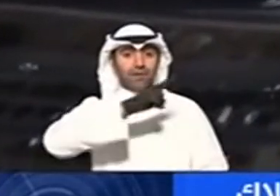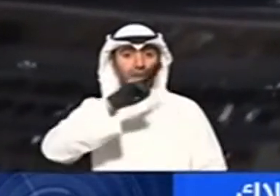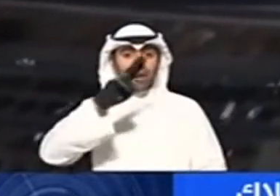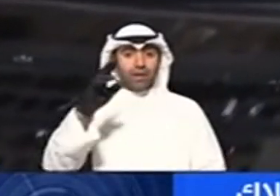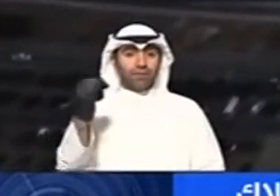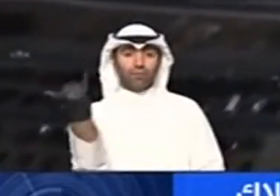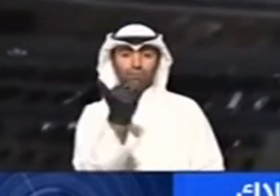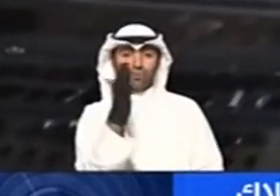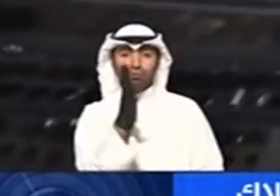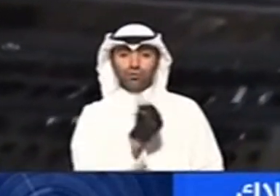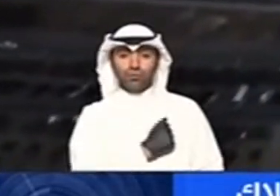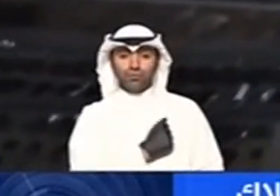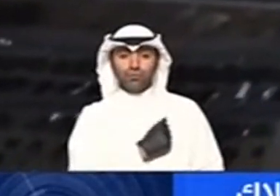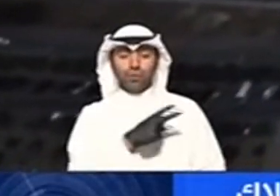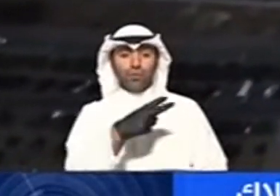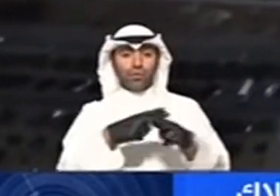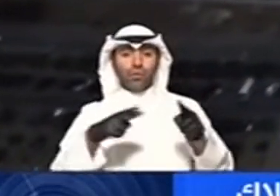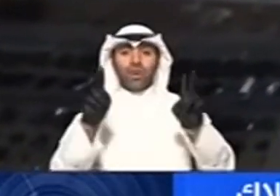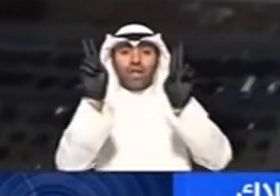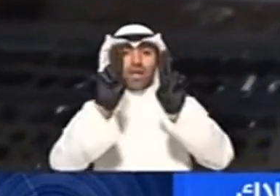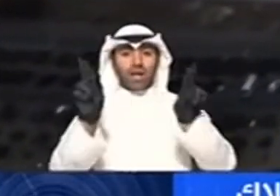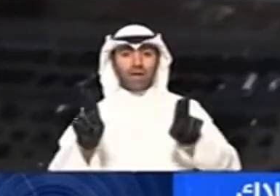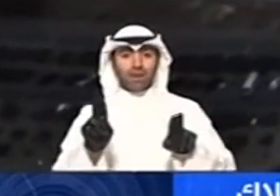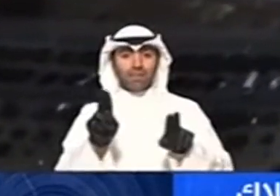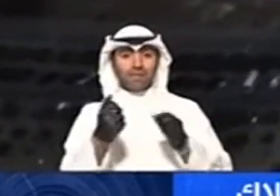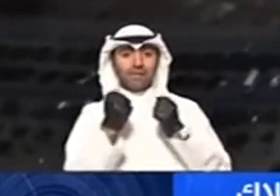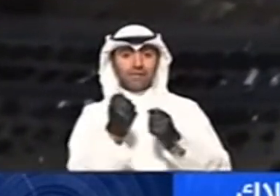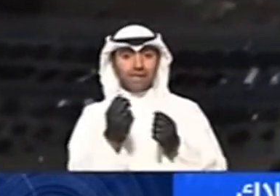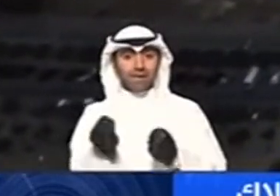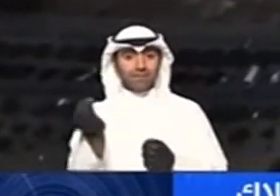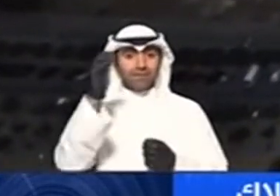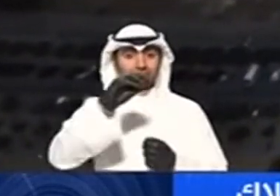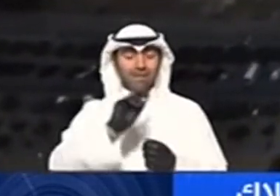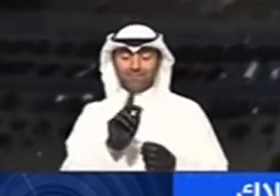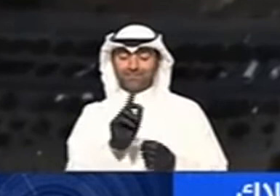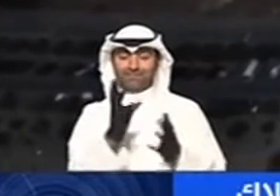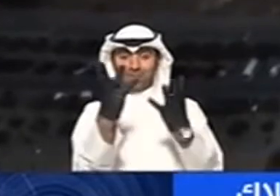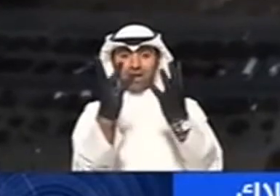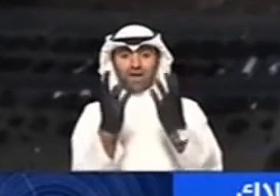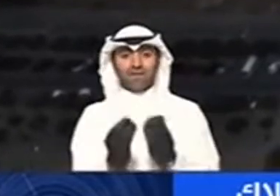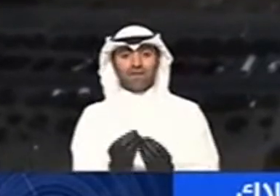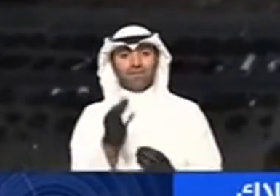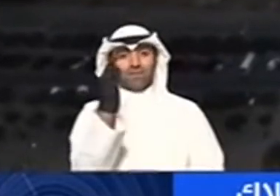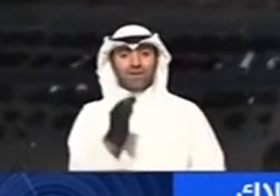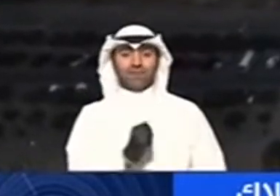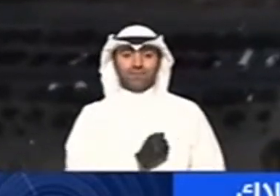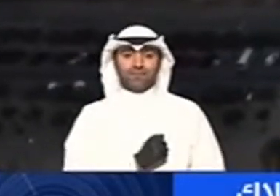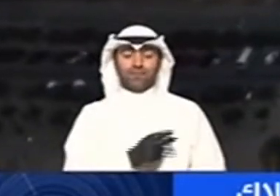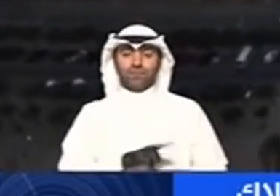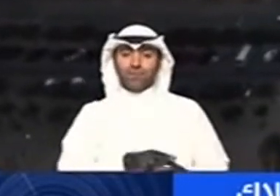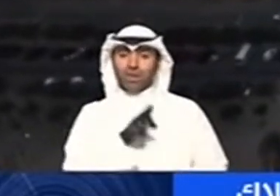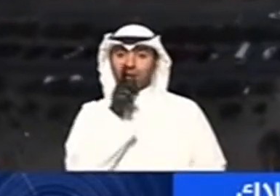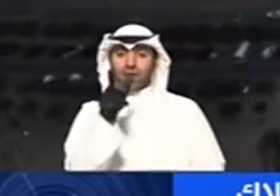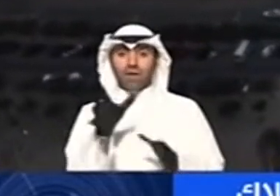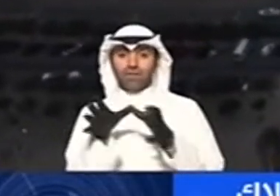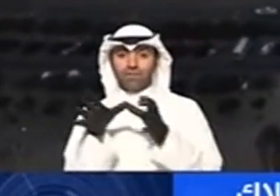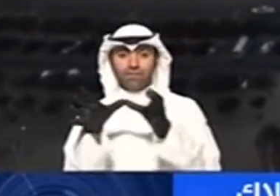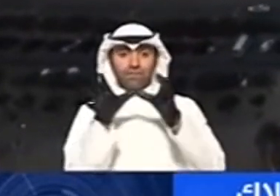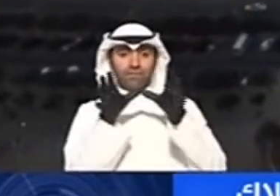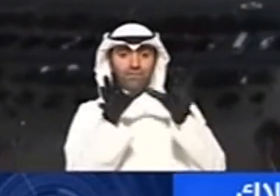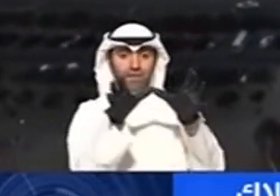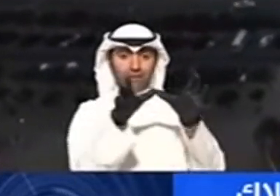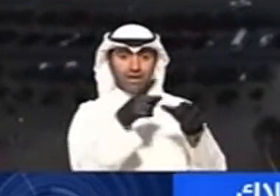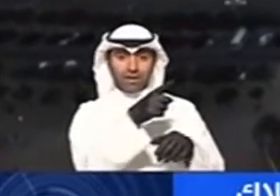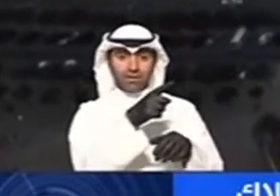السلوكي لاستهلاك الطاقة التي يرأسها مهدي عبر الاتصال المرئي، كما استعرض تجارب ناجحة لكبريات شركات